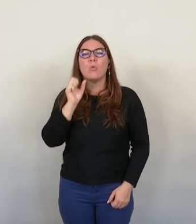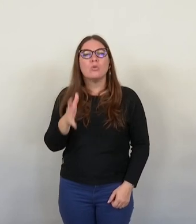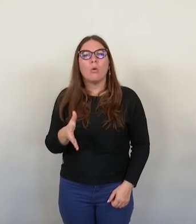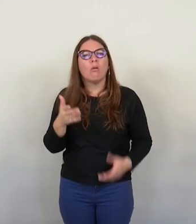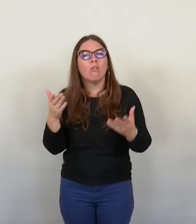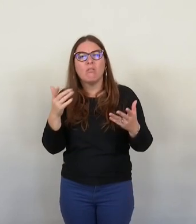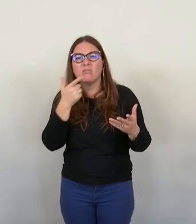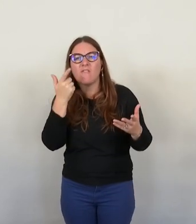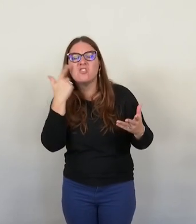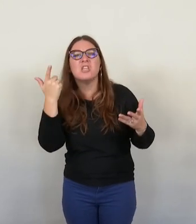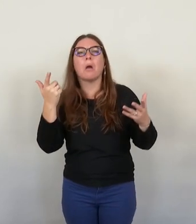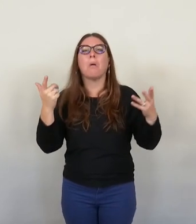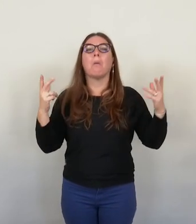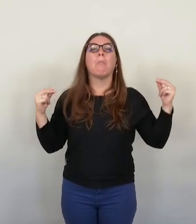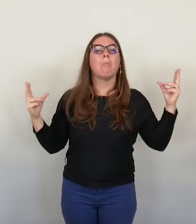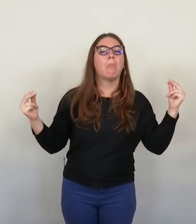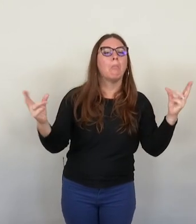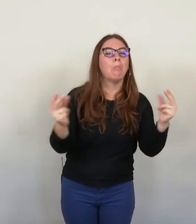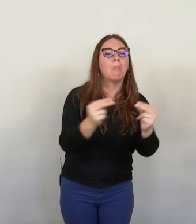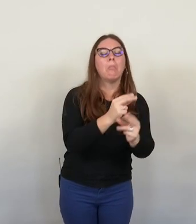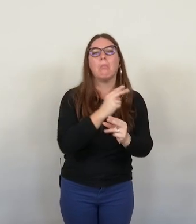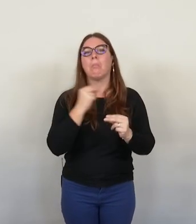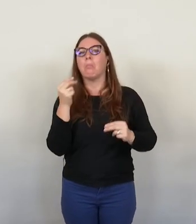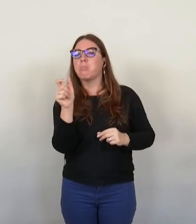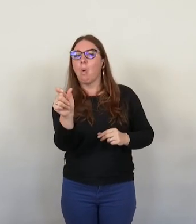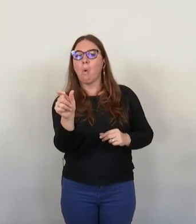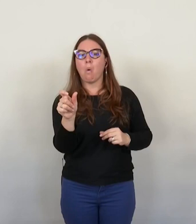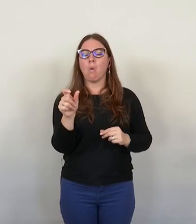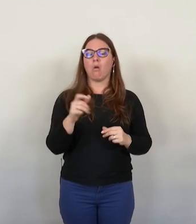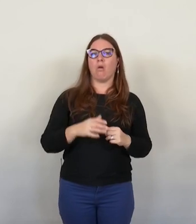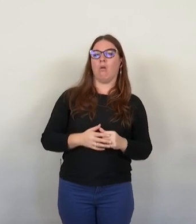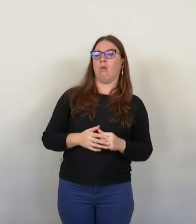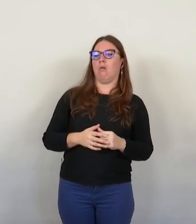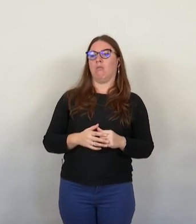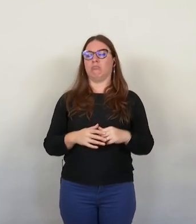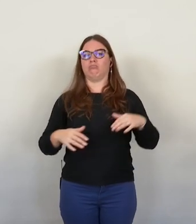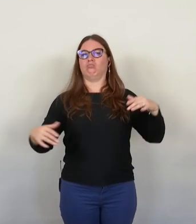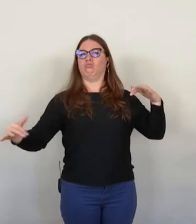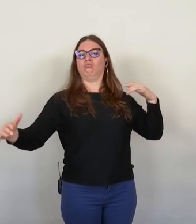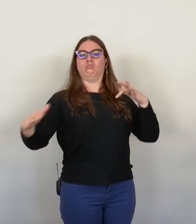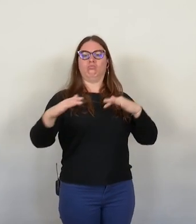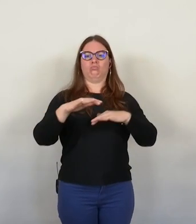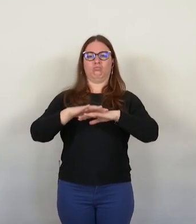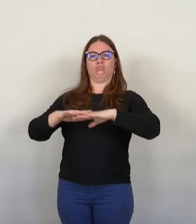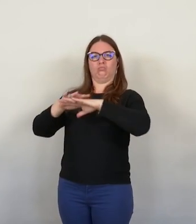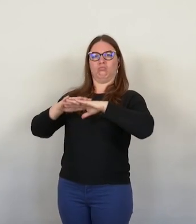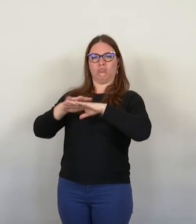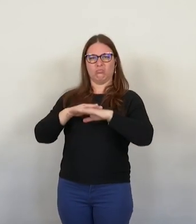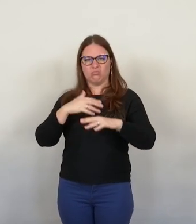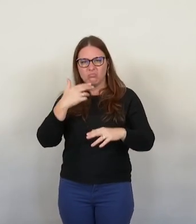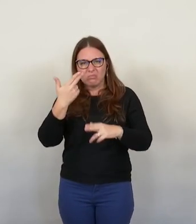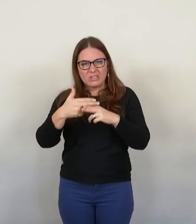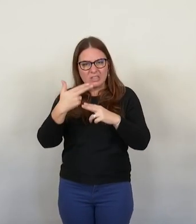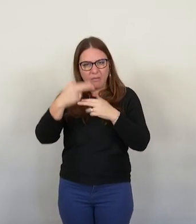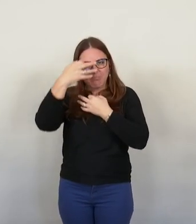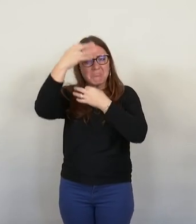en entend parler dans les couloirs un peu dans les méandres on sait pas trop qu'est-ce que c'est rest partner est-ce